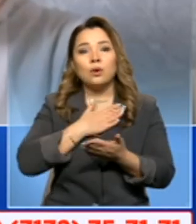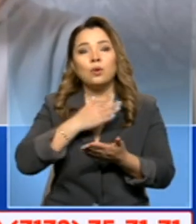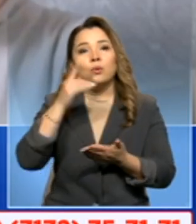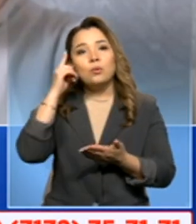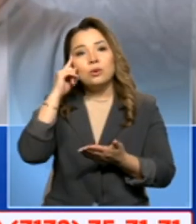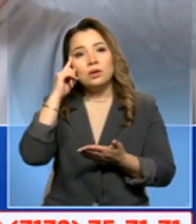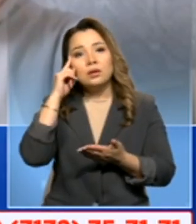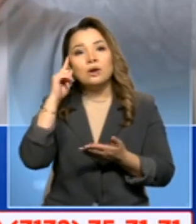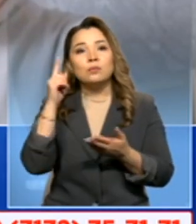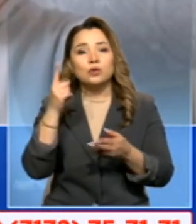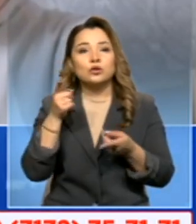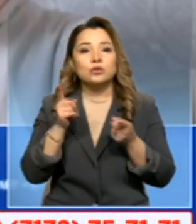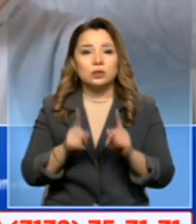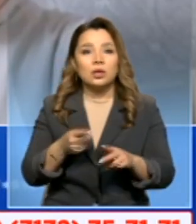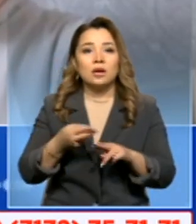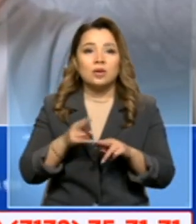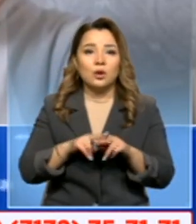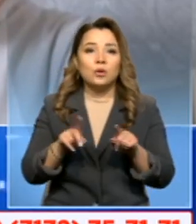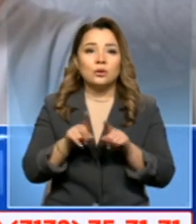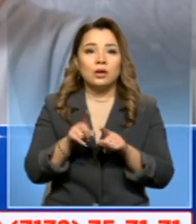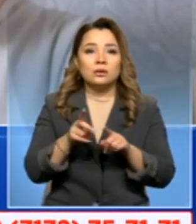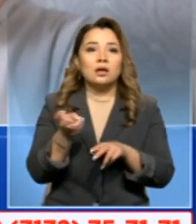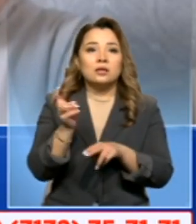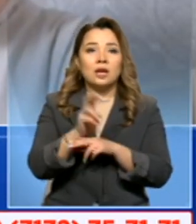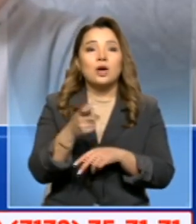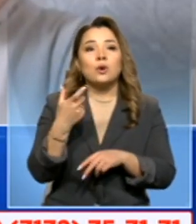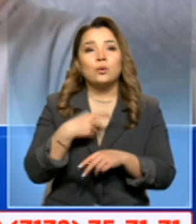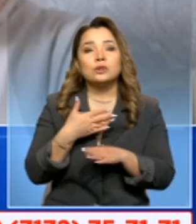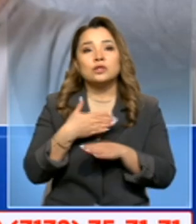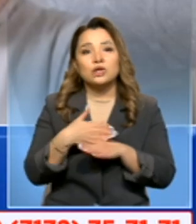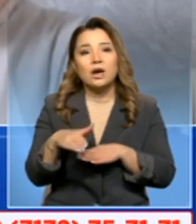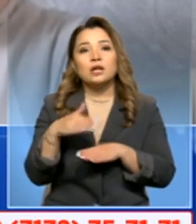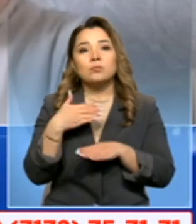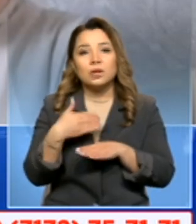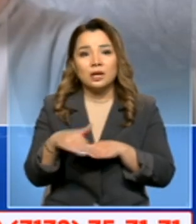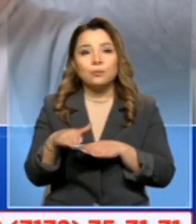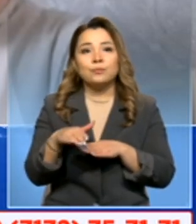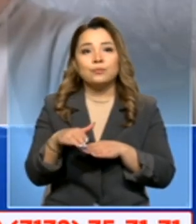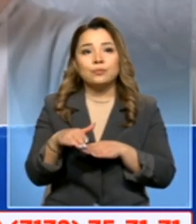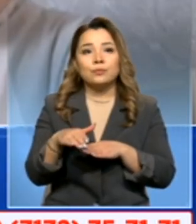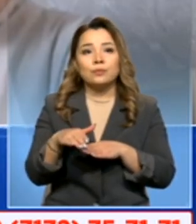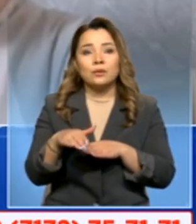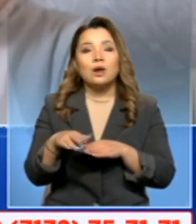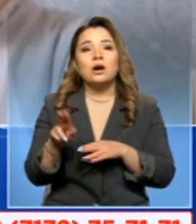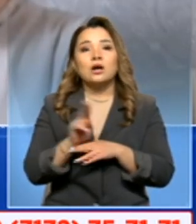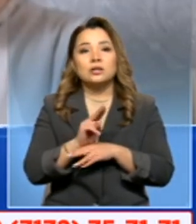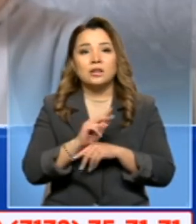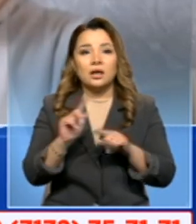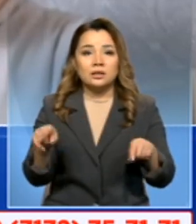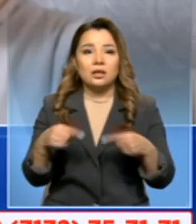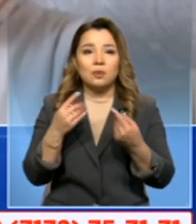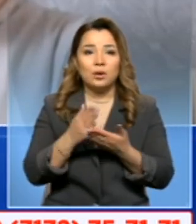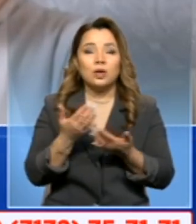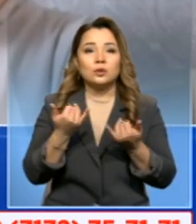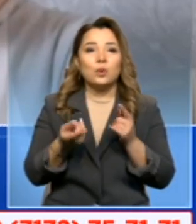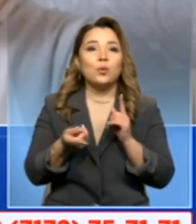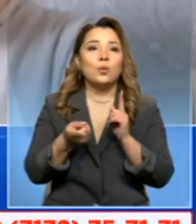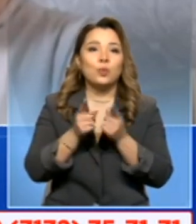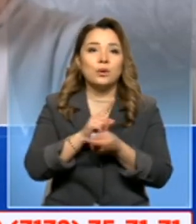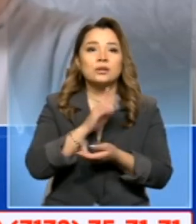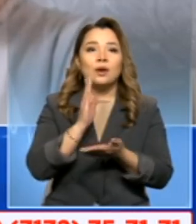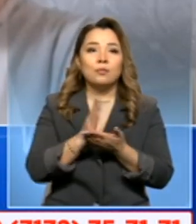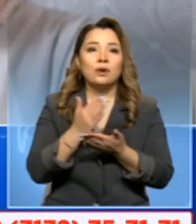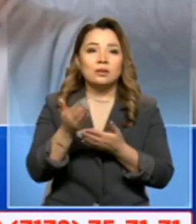ойлана бастадым. Шынымен де солай екен. Сосын өзімді жайлап-жайлап қалыпқа келтірдім. Қазір өзгеріс